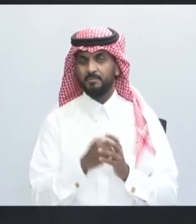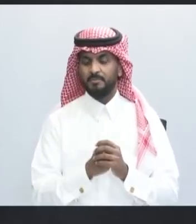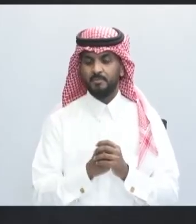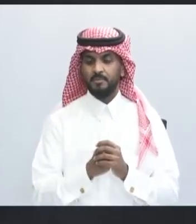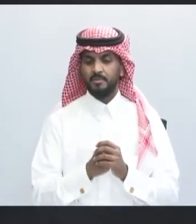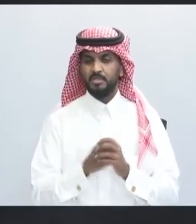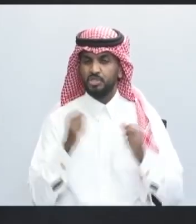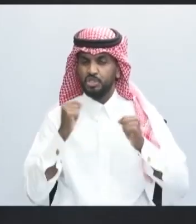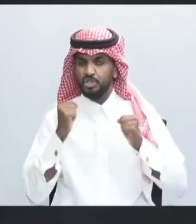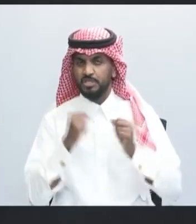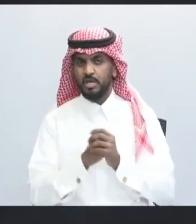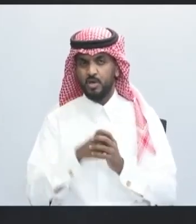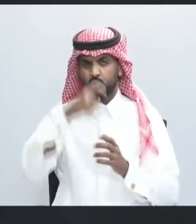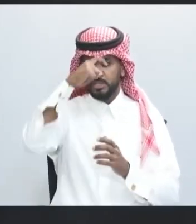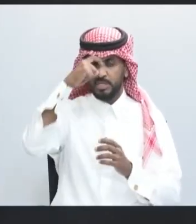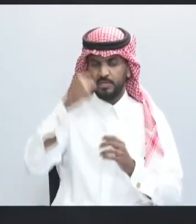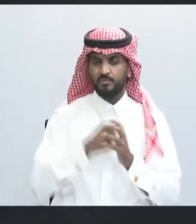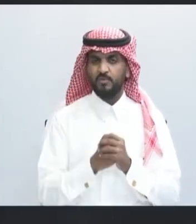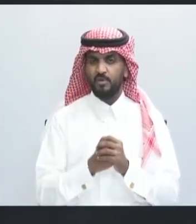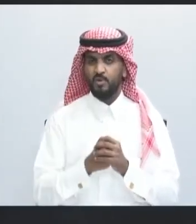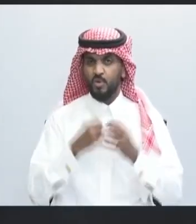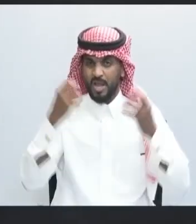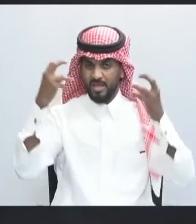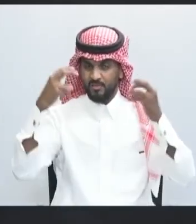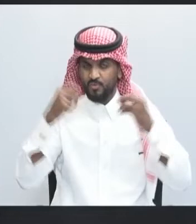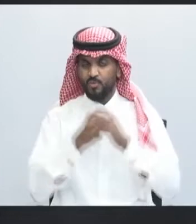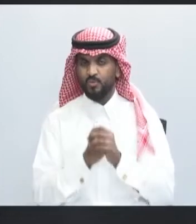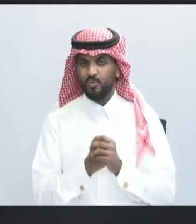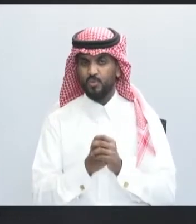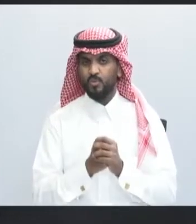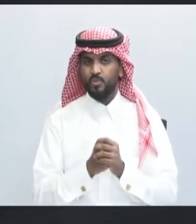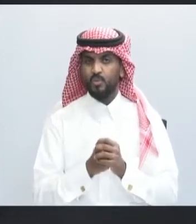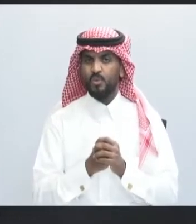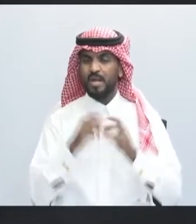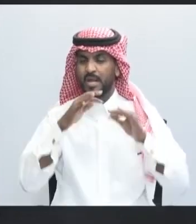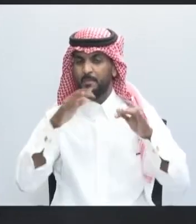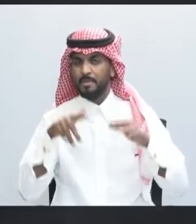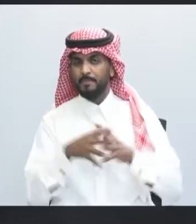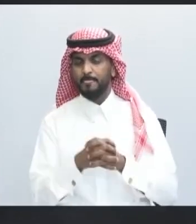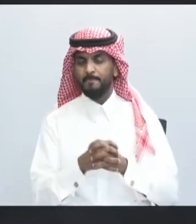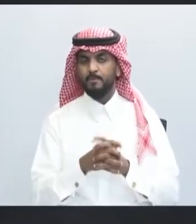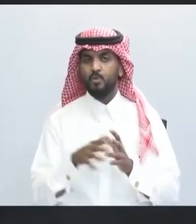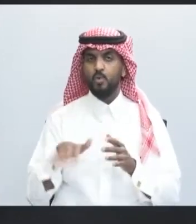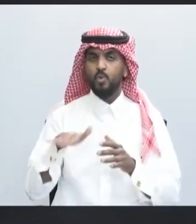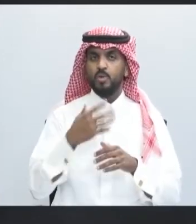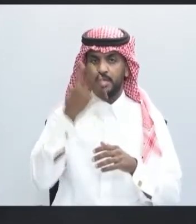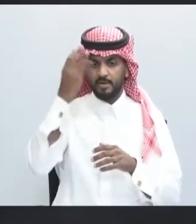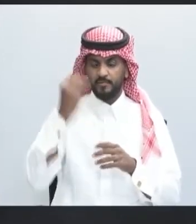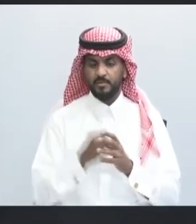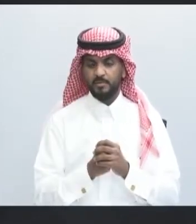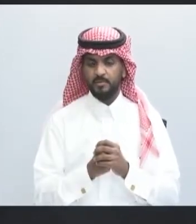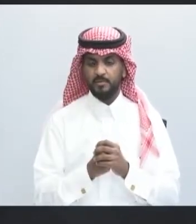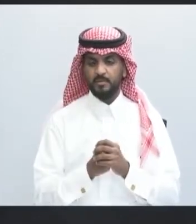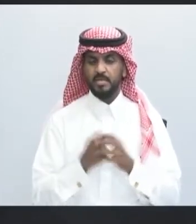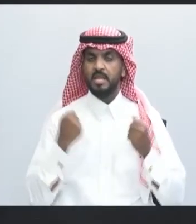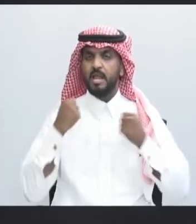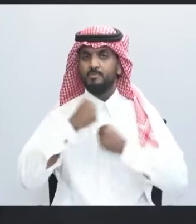الشتاء والصيف والخريف والربيع ولكل منها تعرفنا على ما الذي